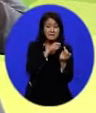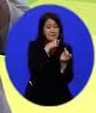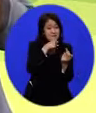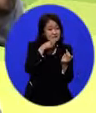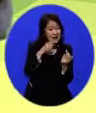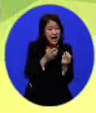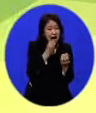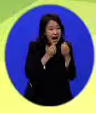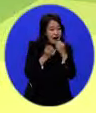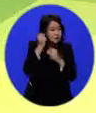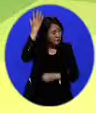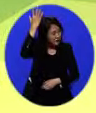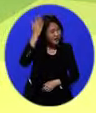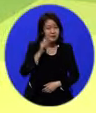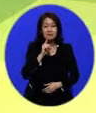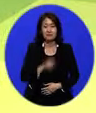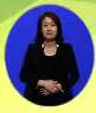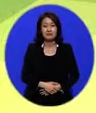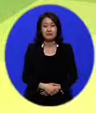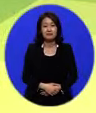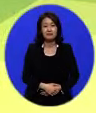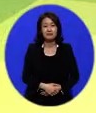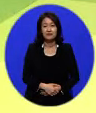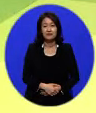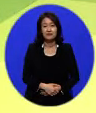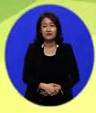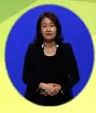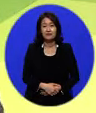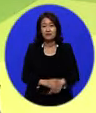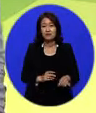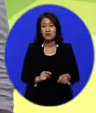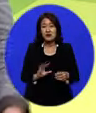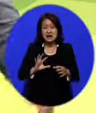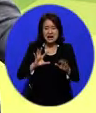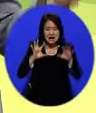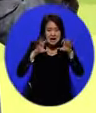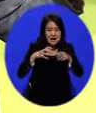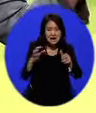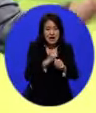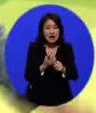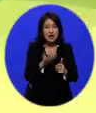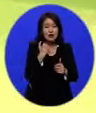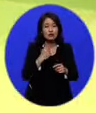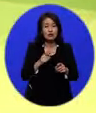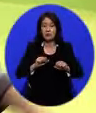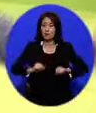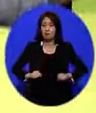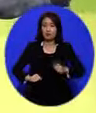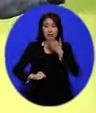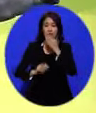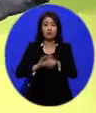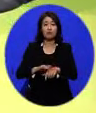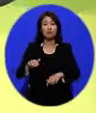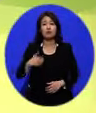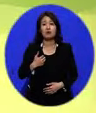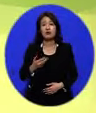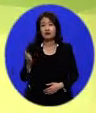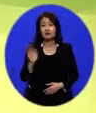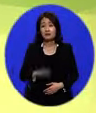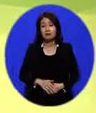맛있는 열매를 따먹다가 잊어버려요. 맹수에 잡혀맞기도 하고 네 살아남은 사람 있겠죠. 근데 이 친구는